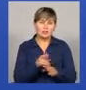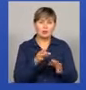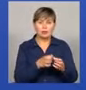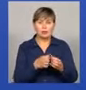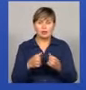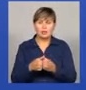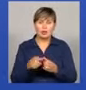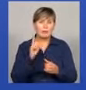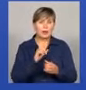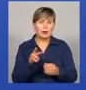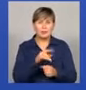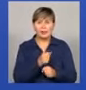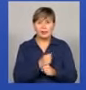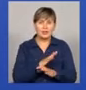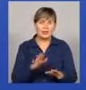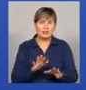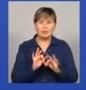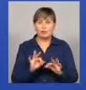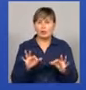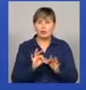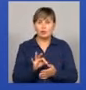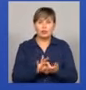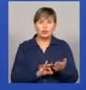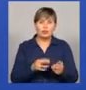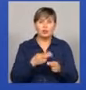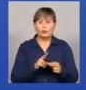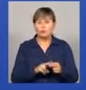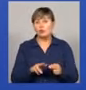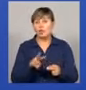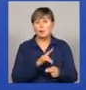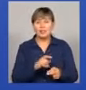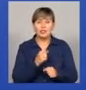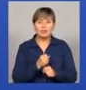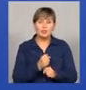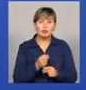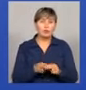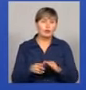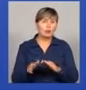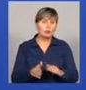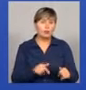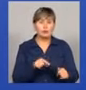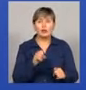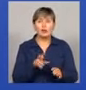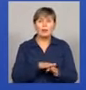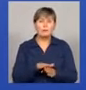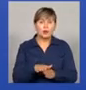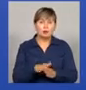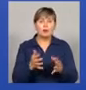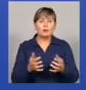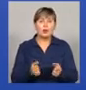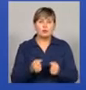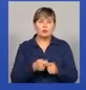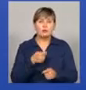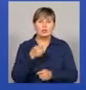мы пока не делали. Поясню сразу почему. Потому что мы сделаем это после того, как полностью получим